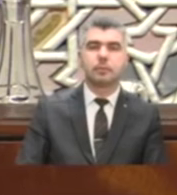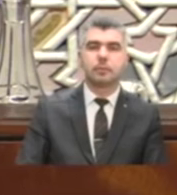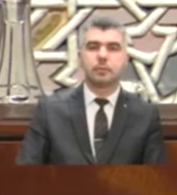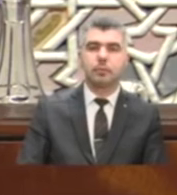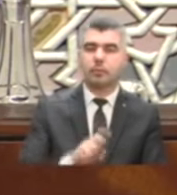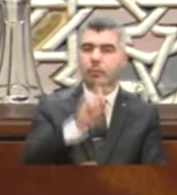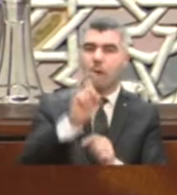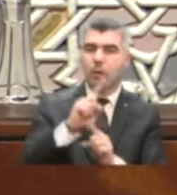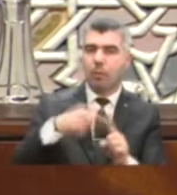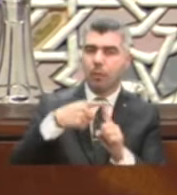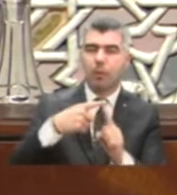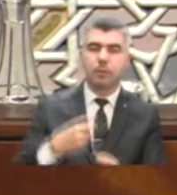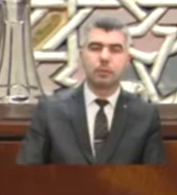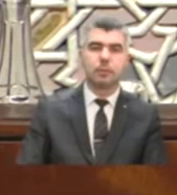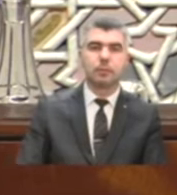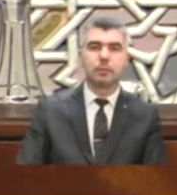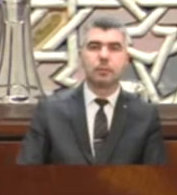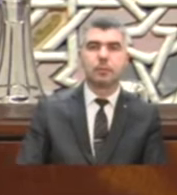تفضل.